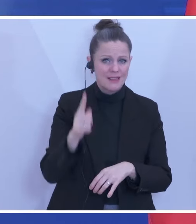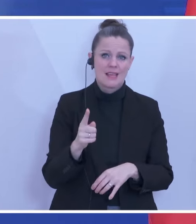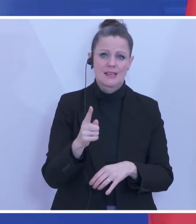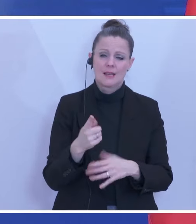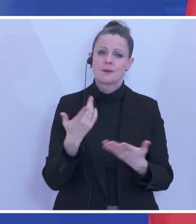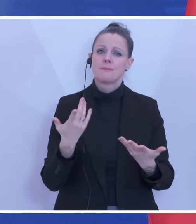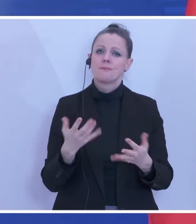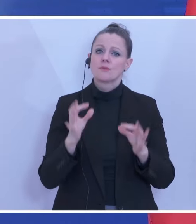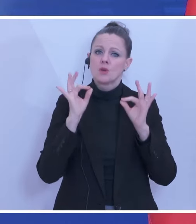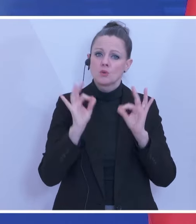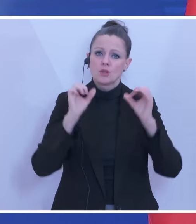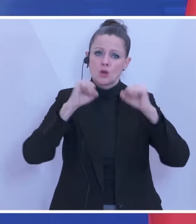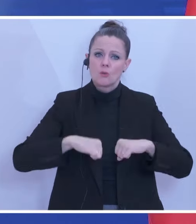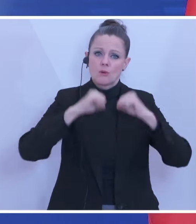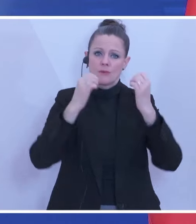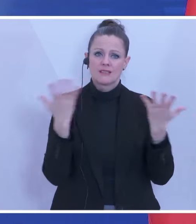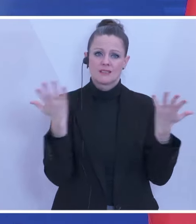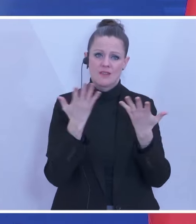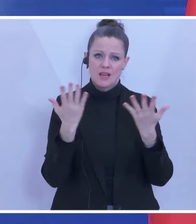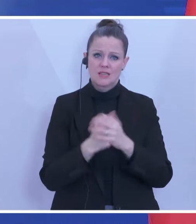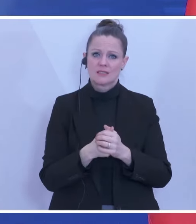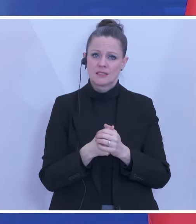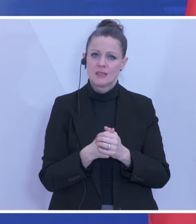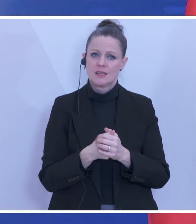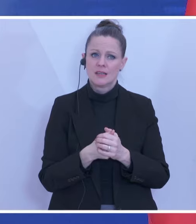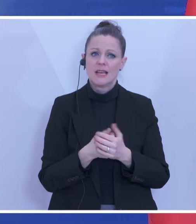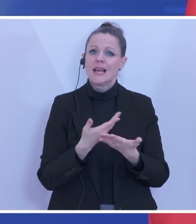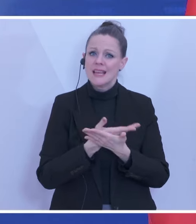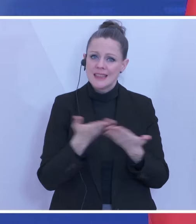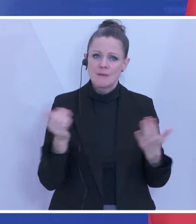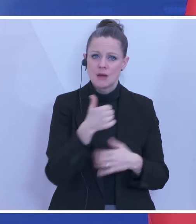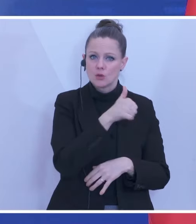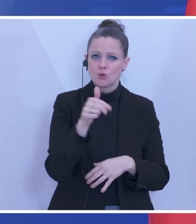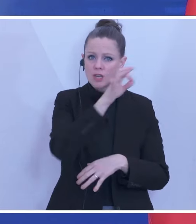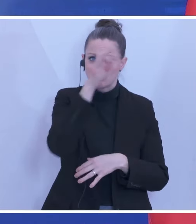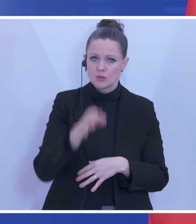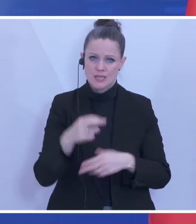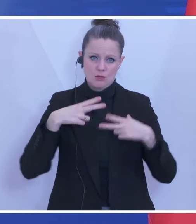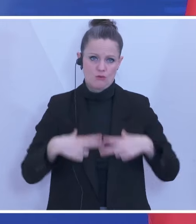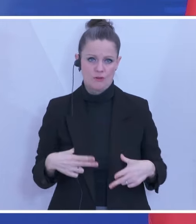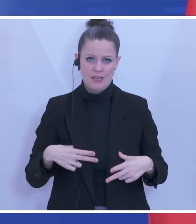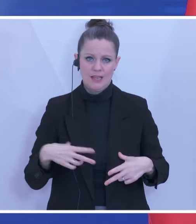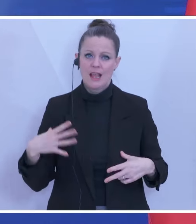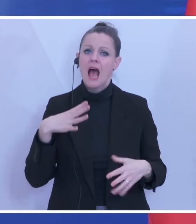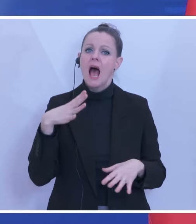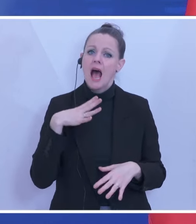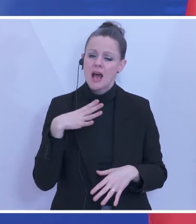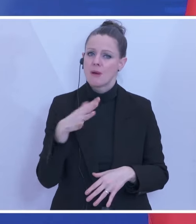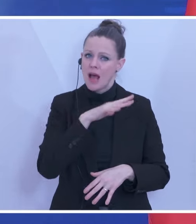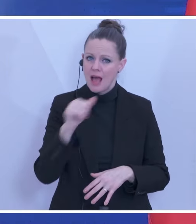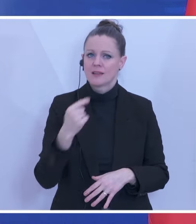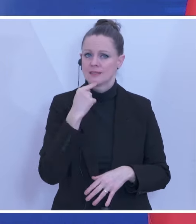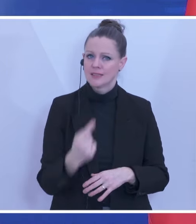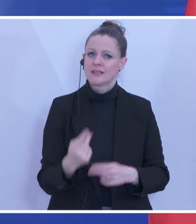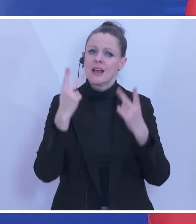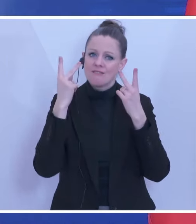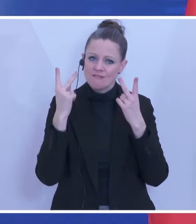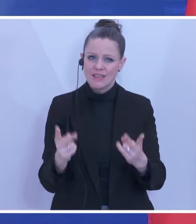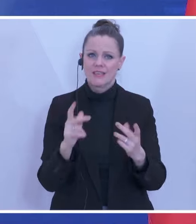eines guten Kompromisses ist es, dass am Ende keiner zu 100 Prozent zufrieden ist, aber dass doch alle davon sprechen, dass es ein großer und wichtiger